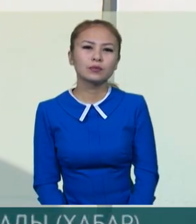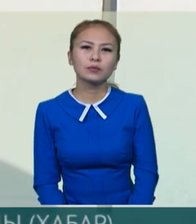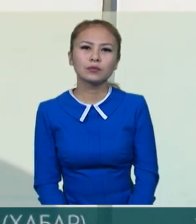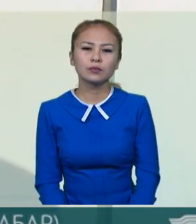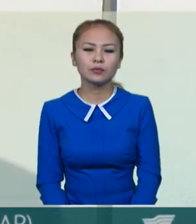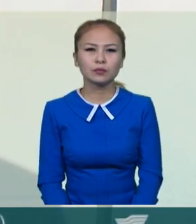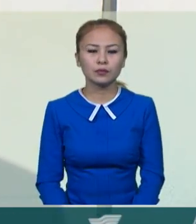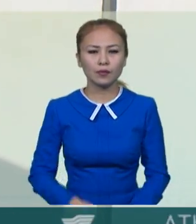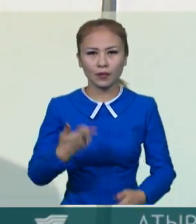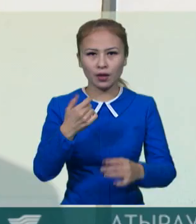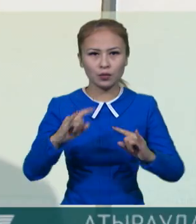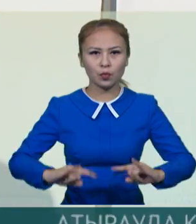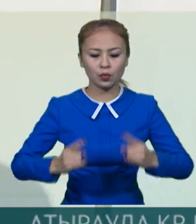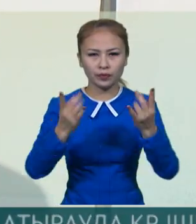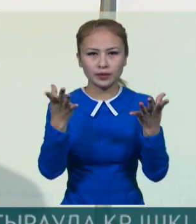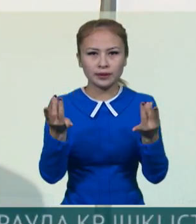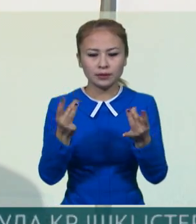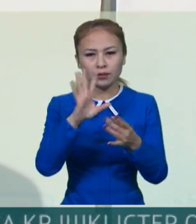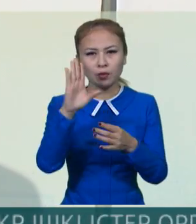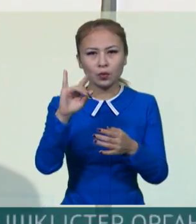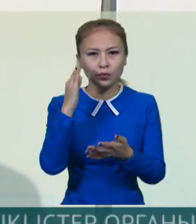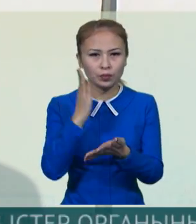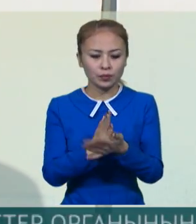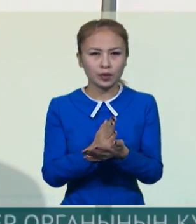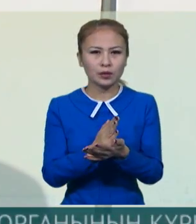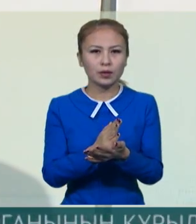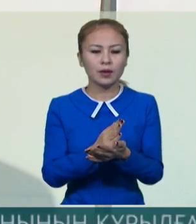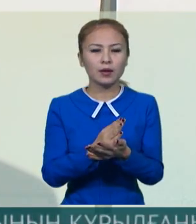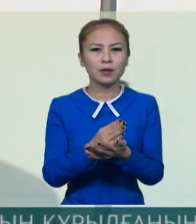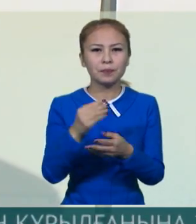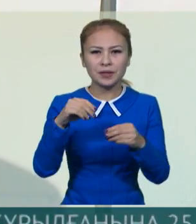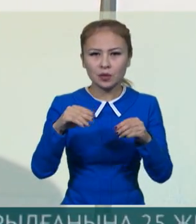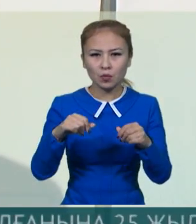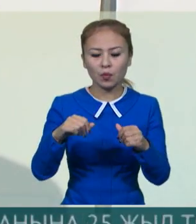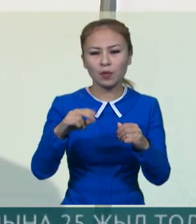Газоблокқа қажетті шикізаттың бәрі болса, оңтүстік өңірде бар. Құм, семент